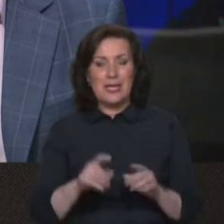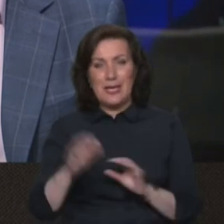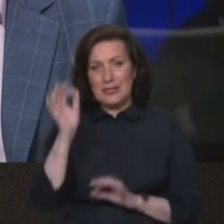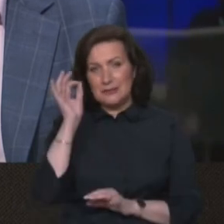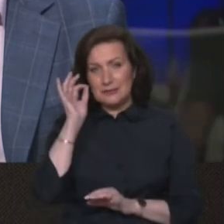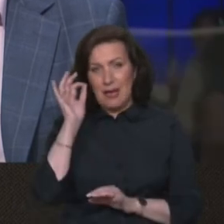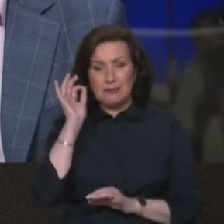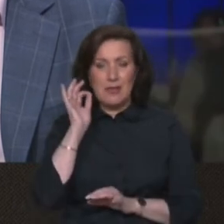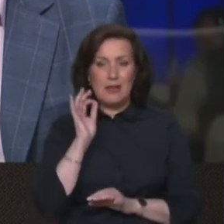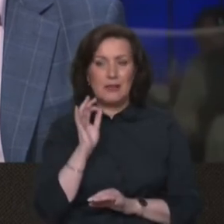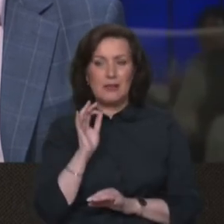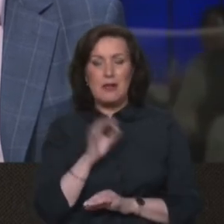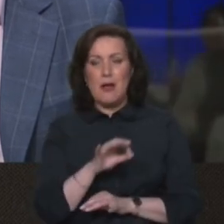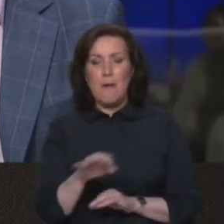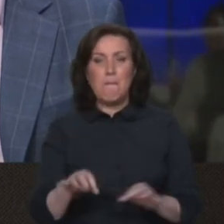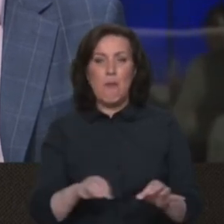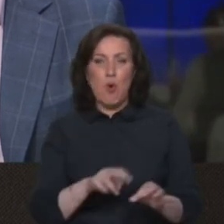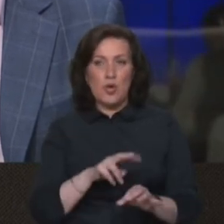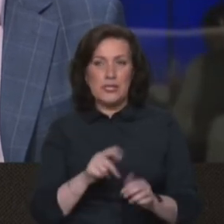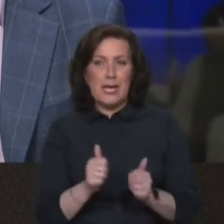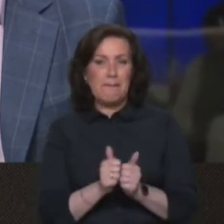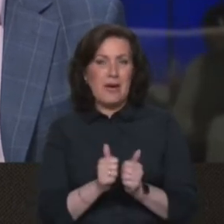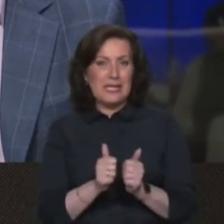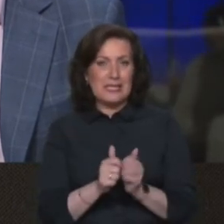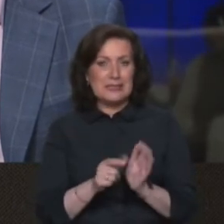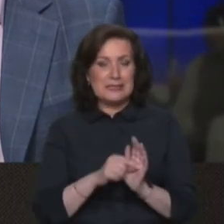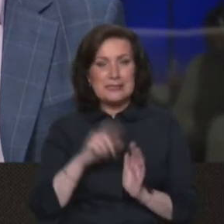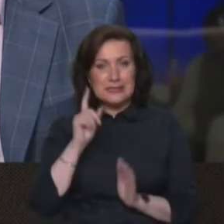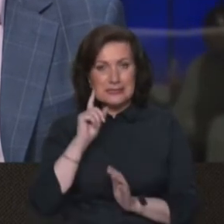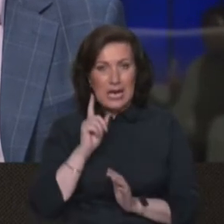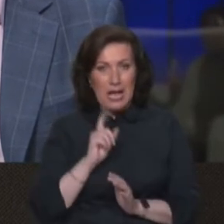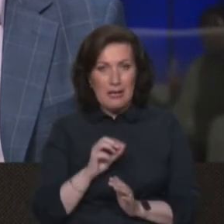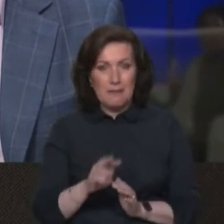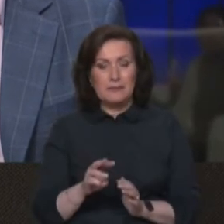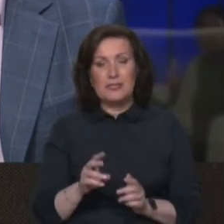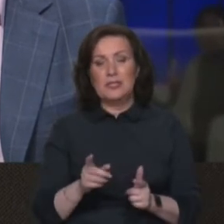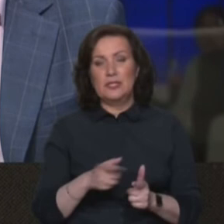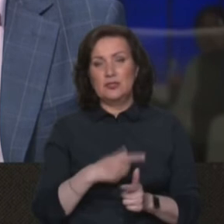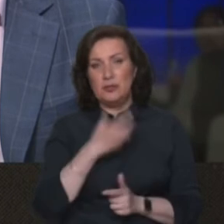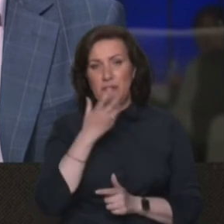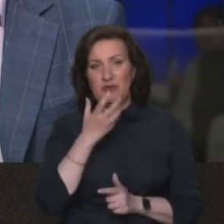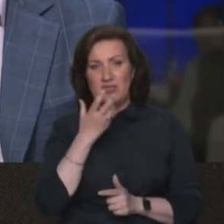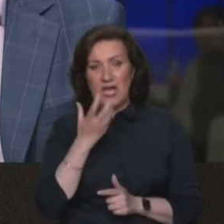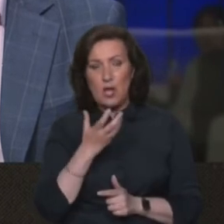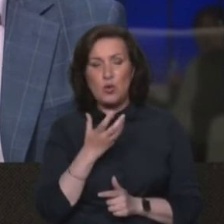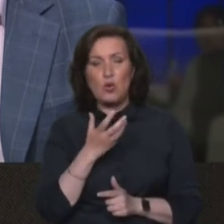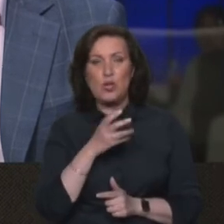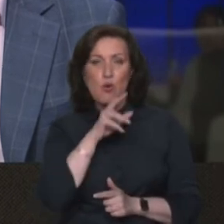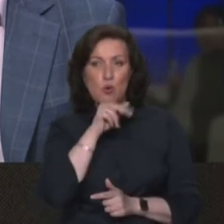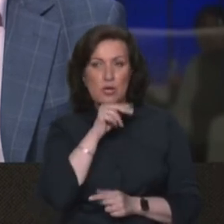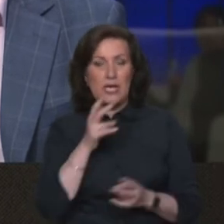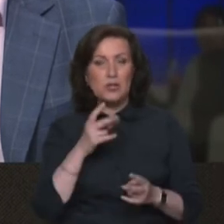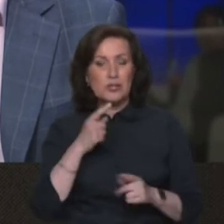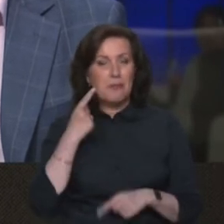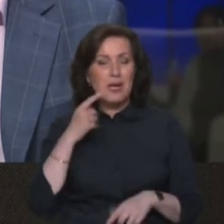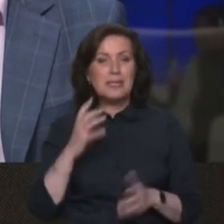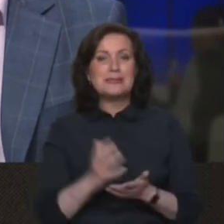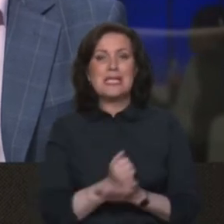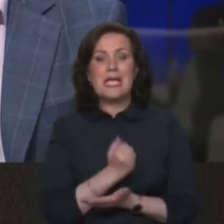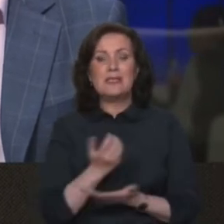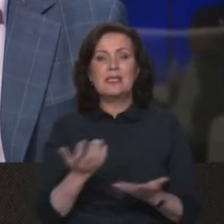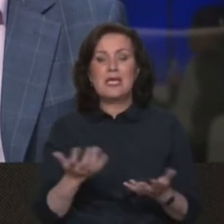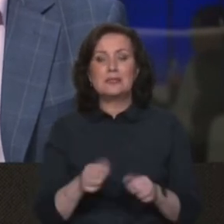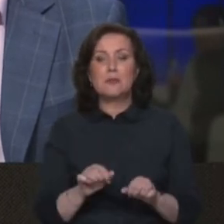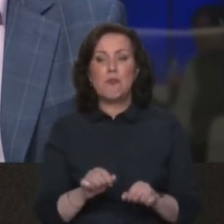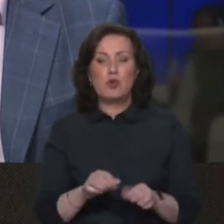згадали моделю партнерства з Ізраїлю чи Південної Кореї. Треба буде знайти